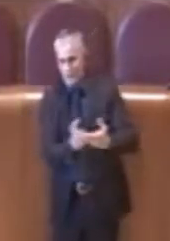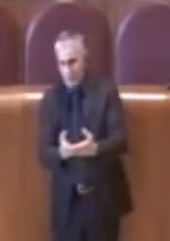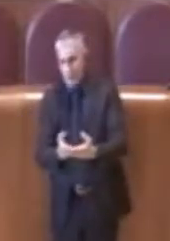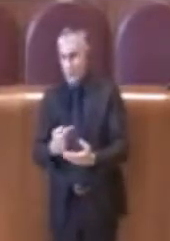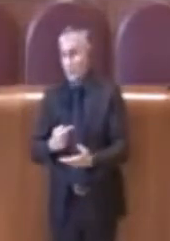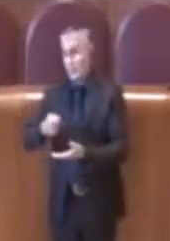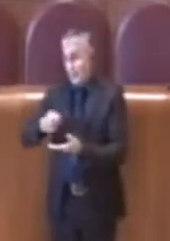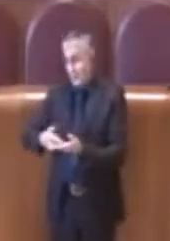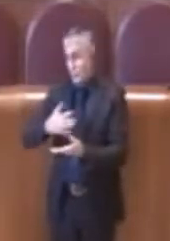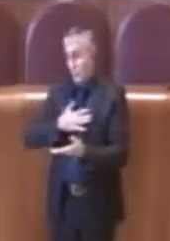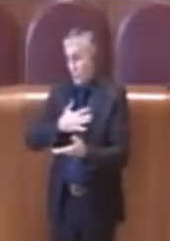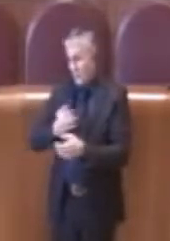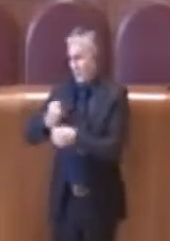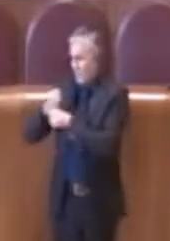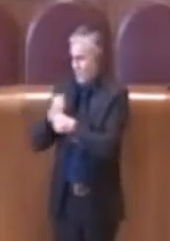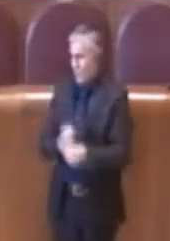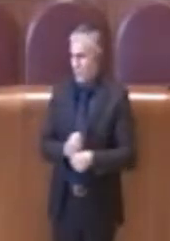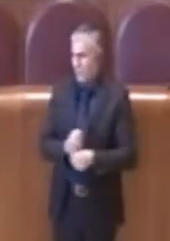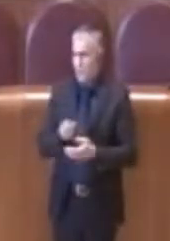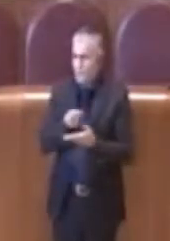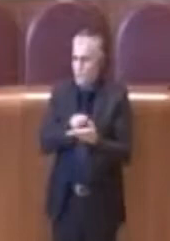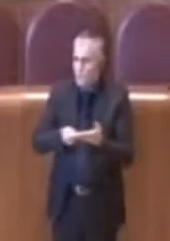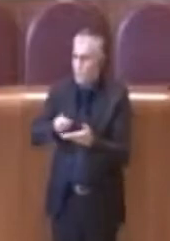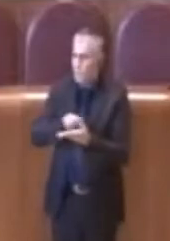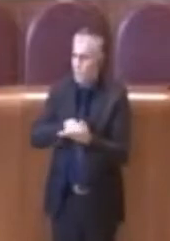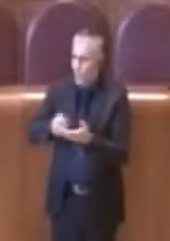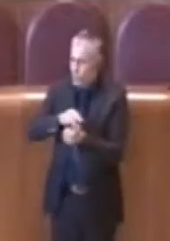per la buona riuscita di questi progetti che ci